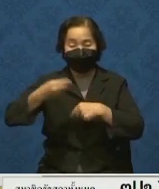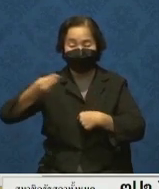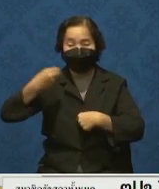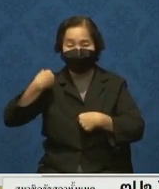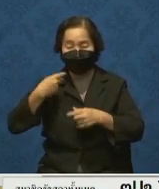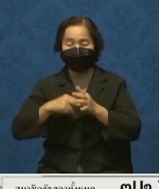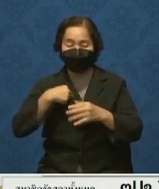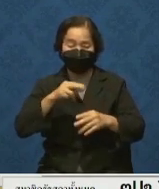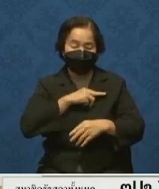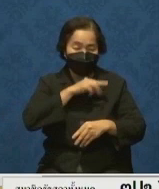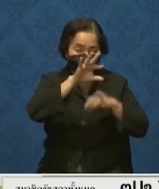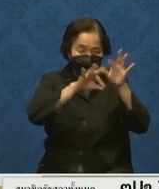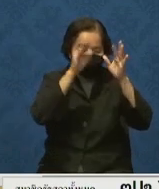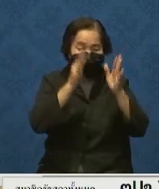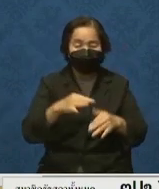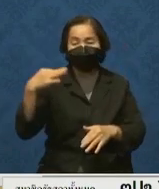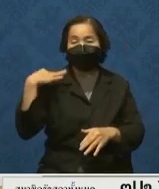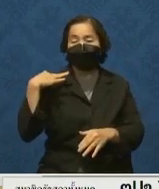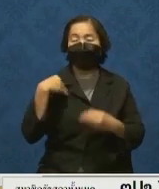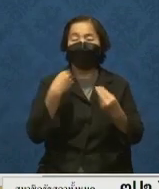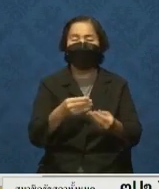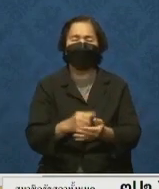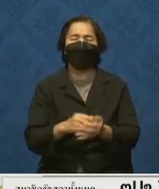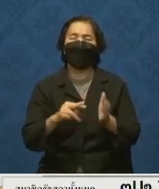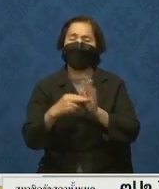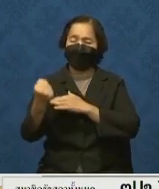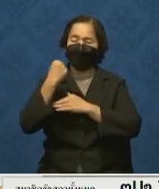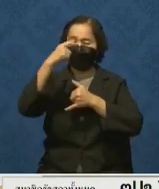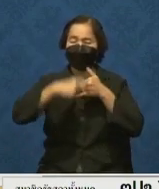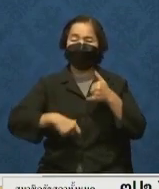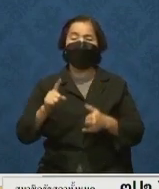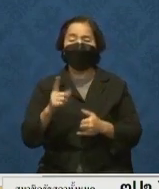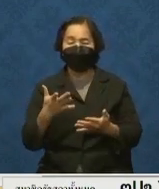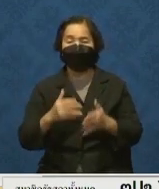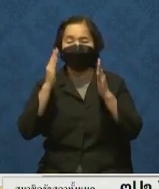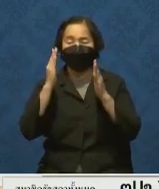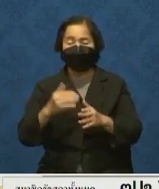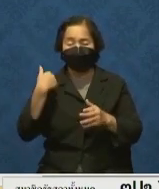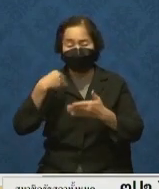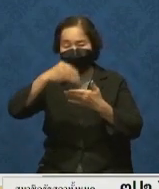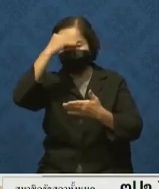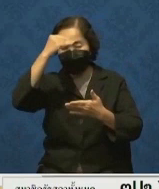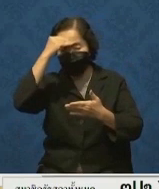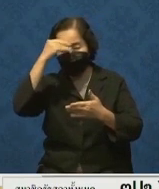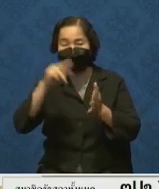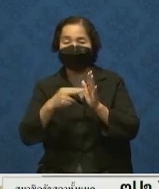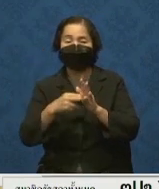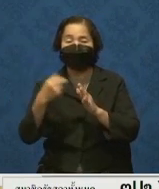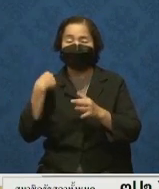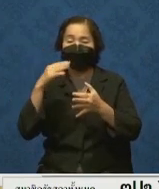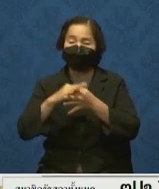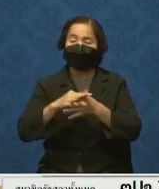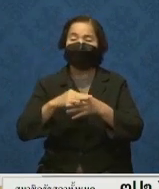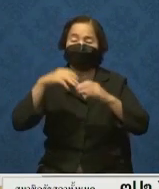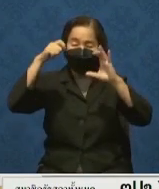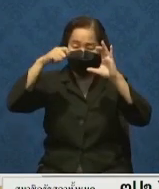ก็อยู่กคุกลเดียวอยู่อีกผู้ทแนฬ สืสานบวชน ก็คัจากคนกลมนี้อีกนี่คอการอำนาจ